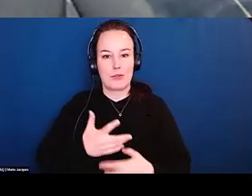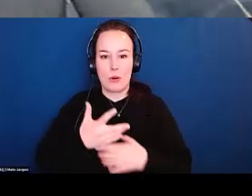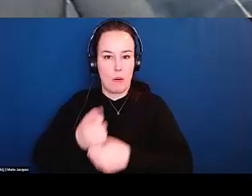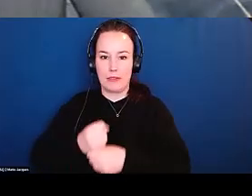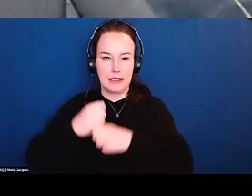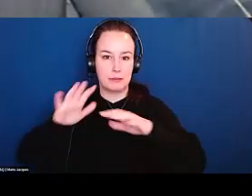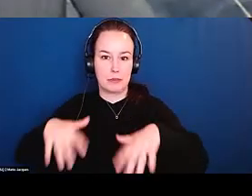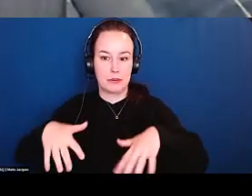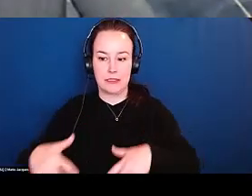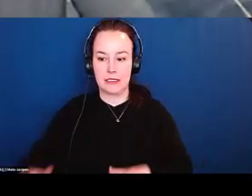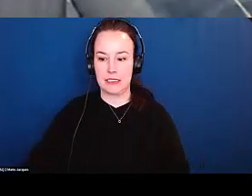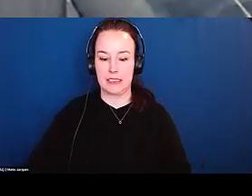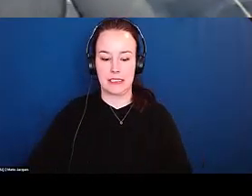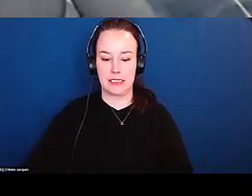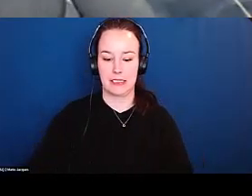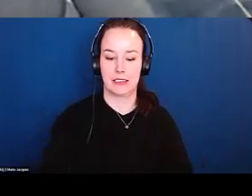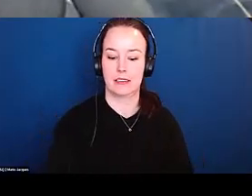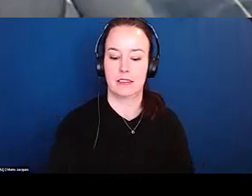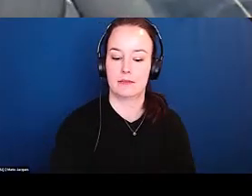confiance.